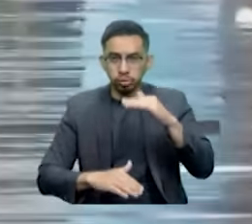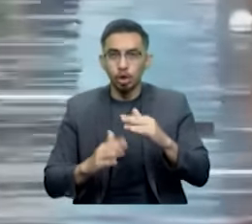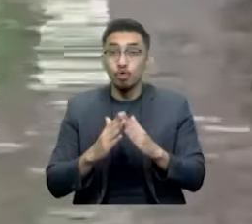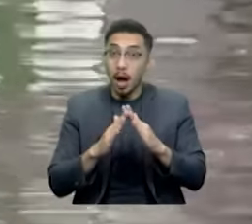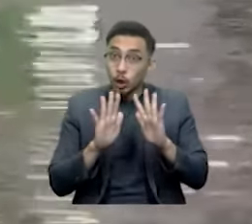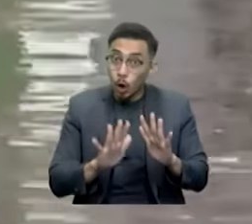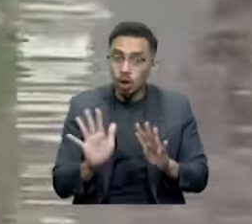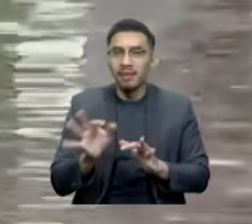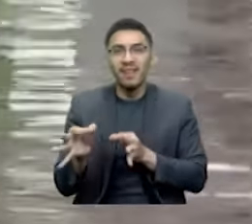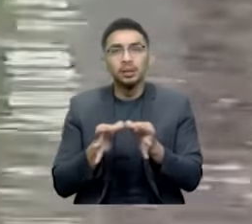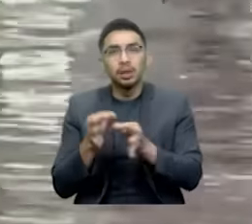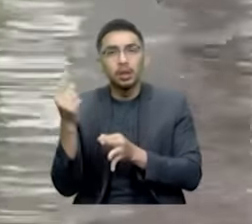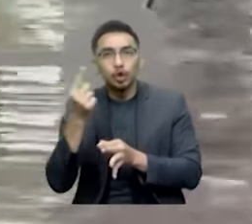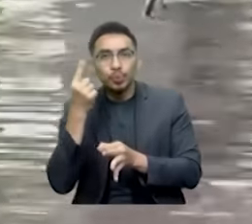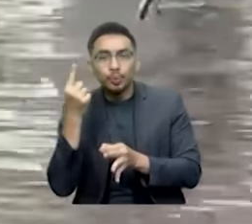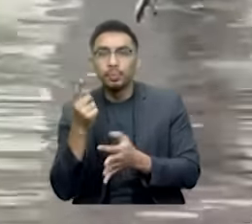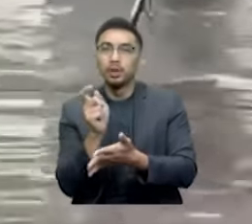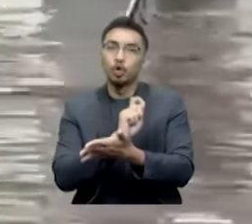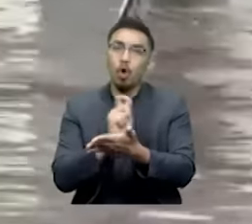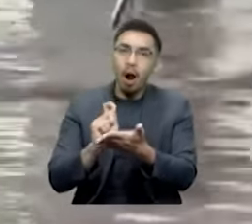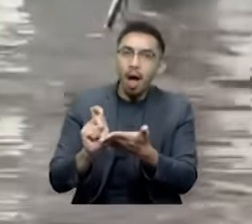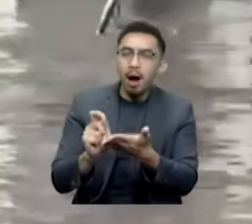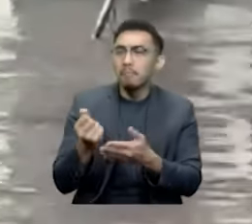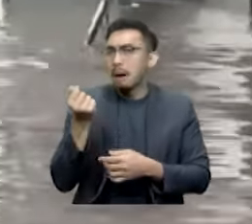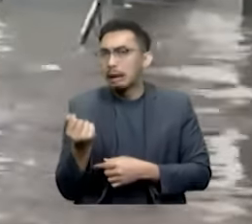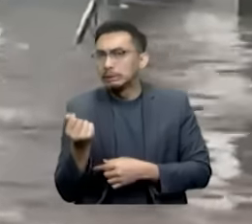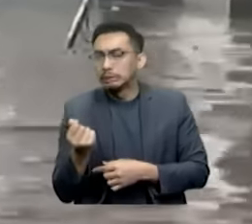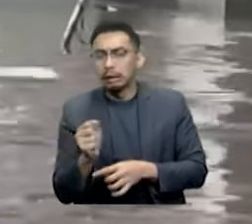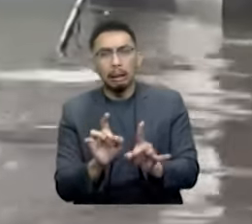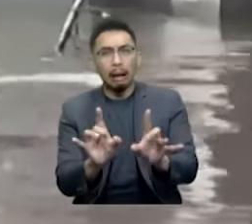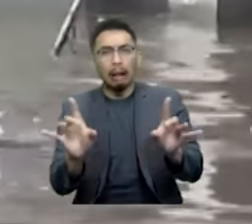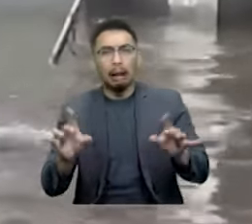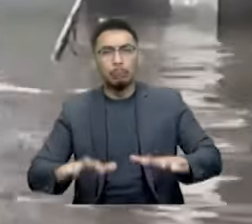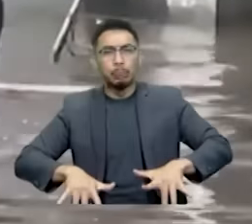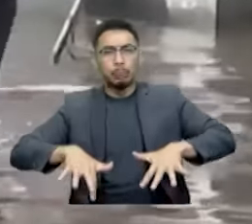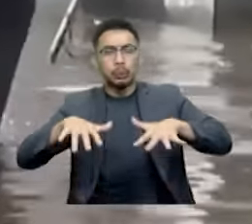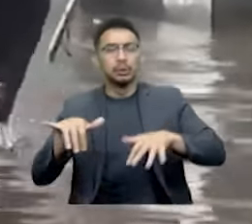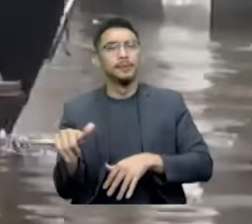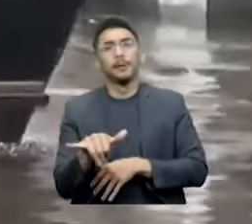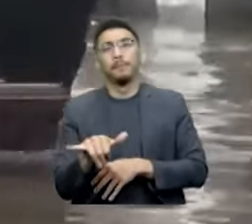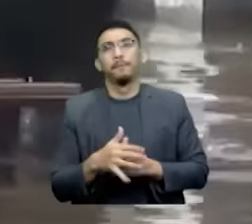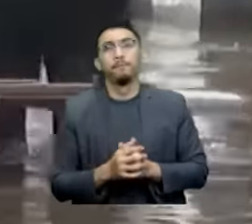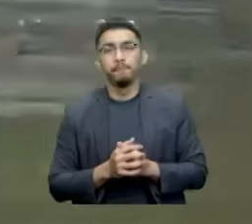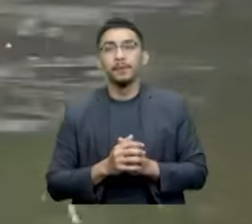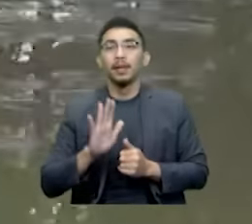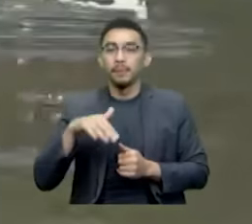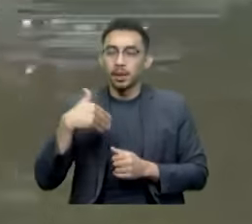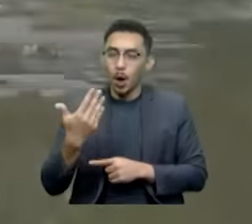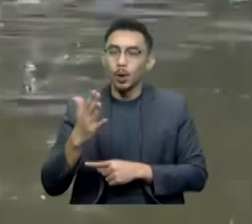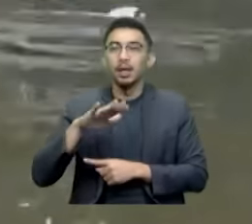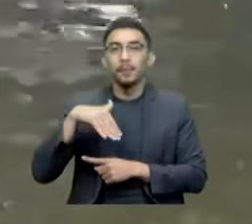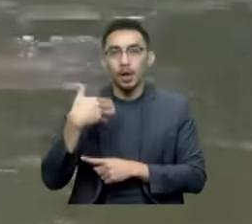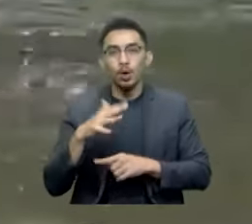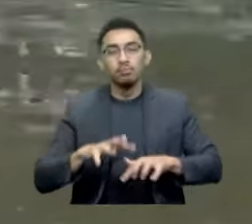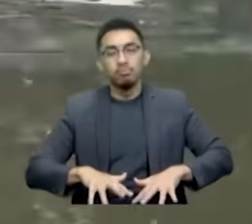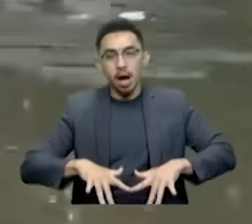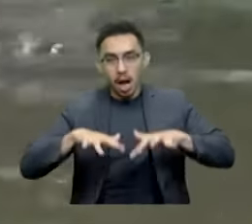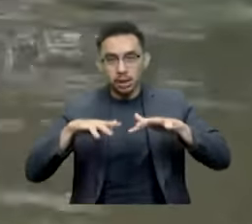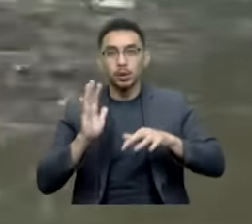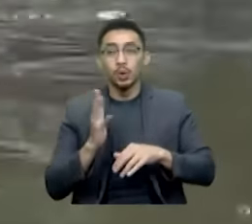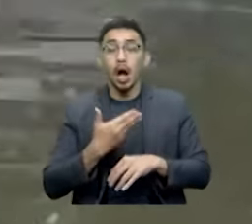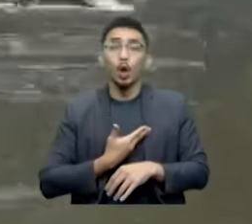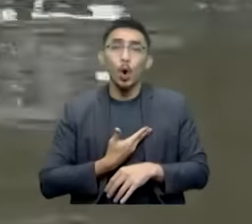jalan utama. Sekitar 41 ribu jiwa terdampak banjir tahunan ini. Pemda setempat telah menetapkan status